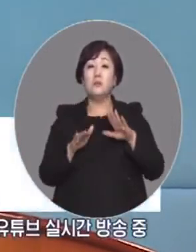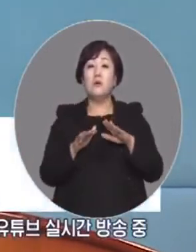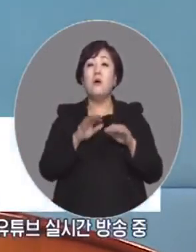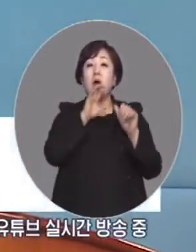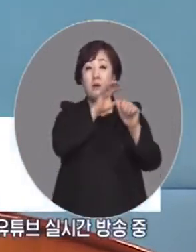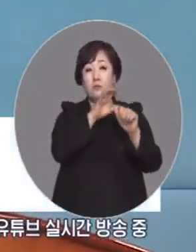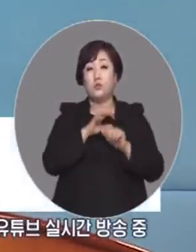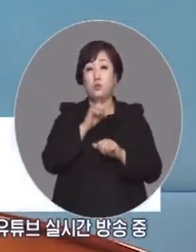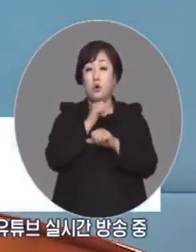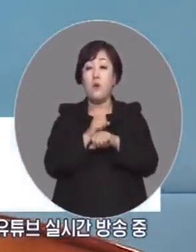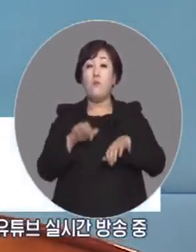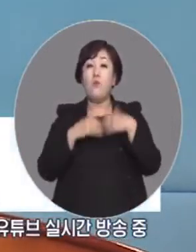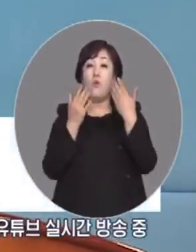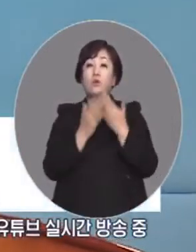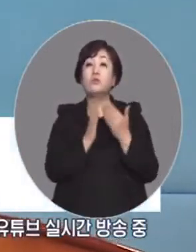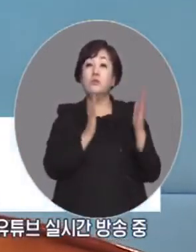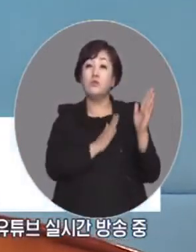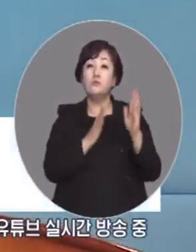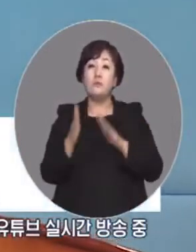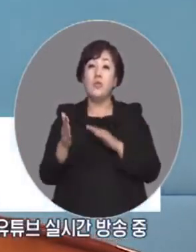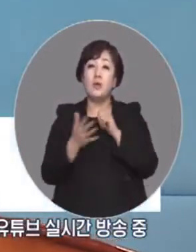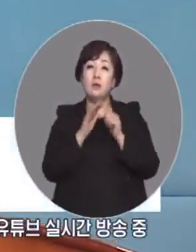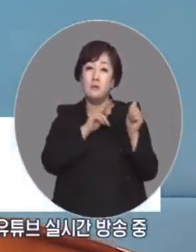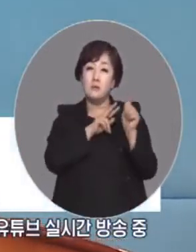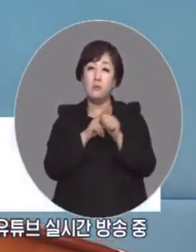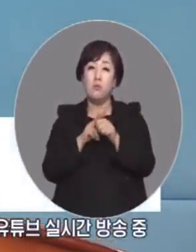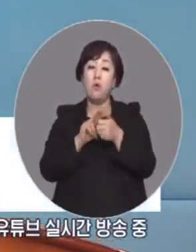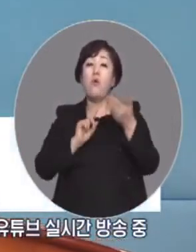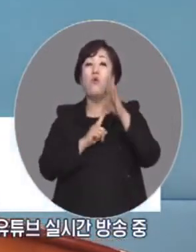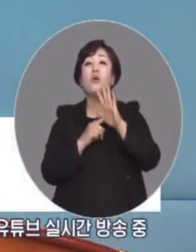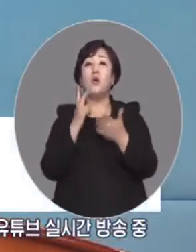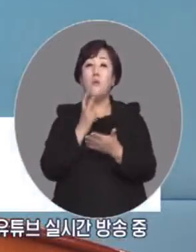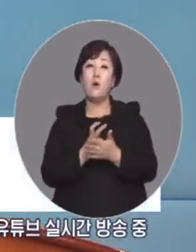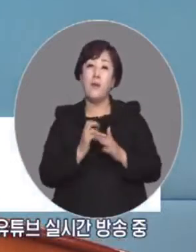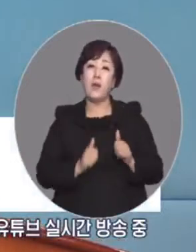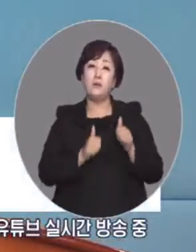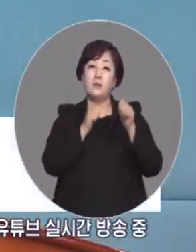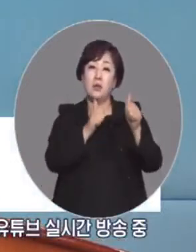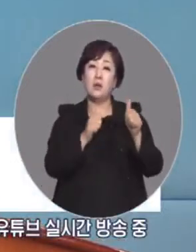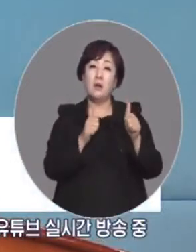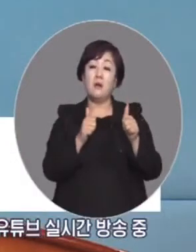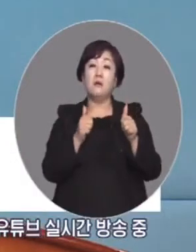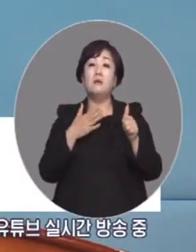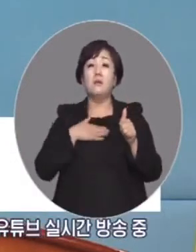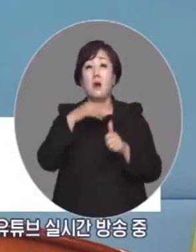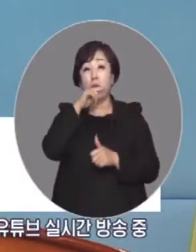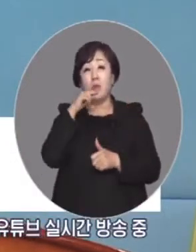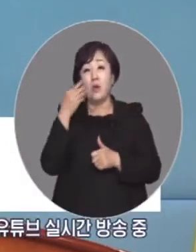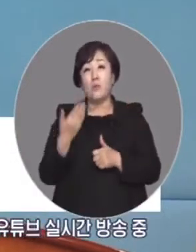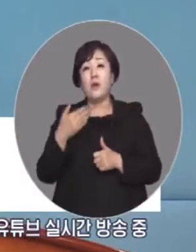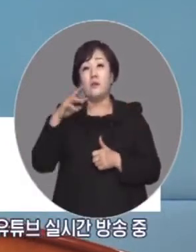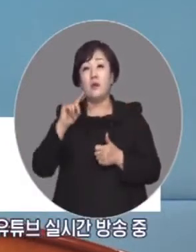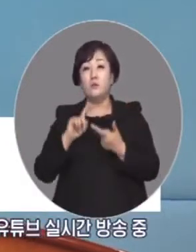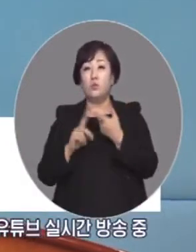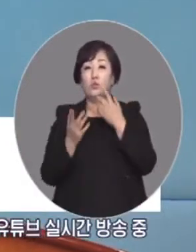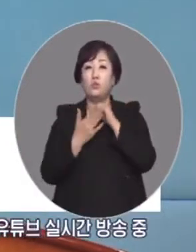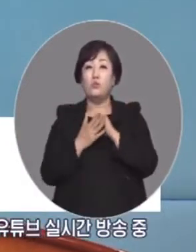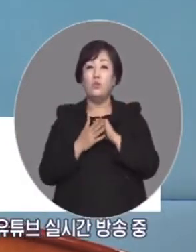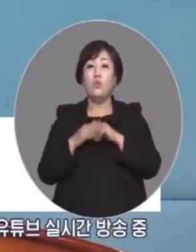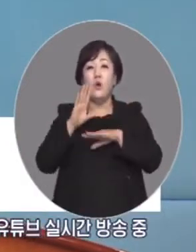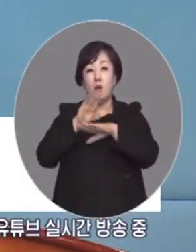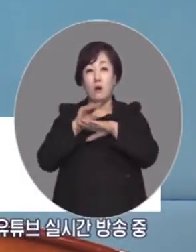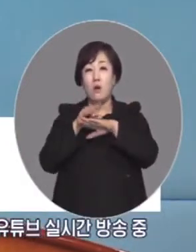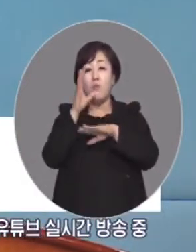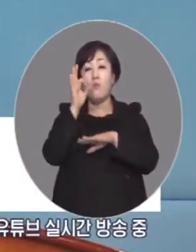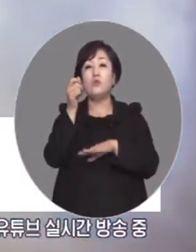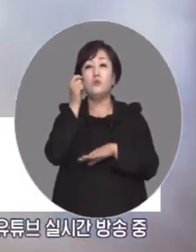압수한 CCTV 영상은 그 정보공개법 등 관련 규정에 따라서 피해자라 하더라도 원칙적으로 열람 제공이